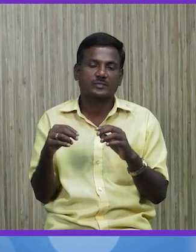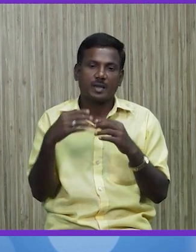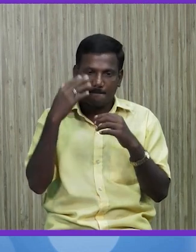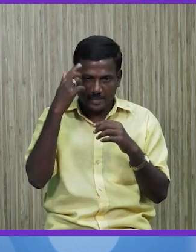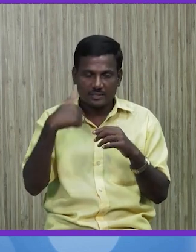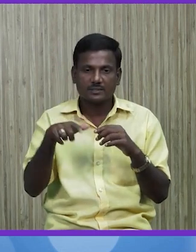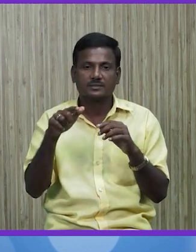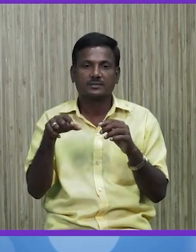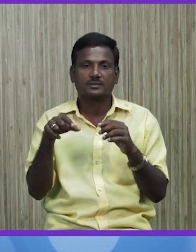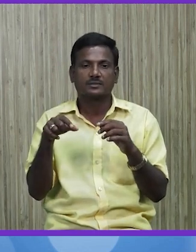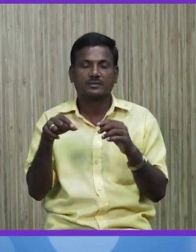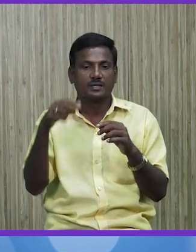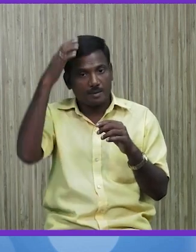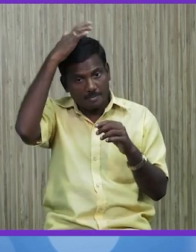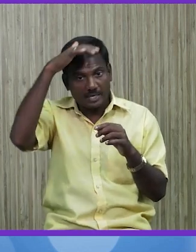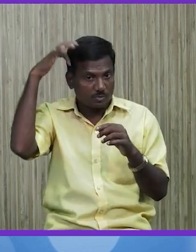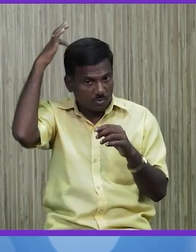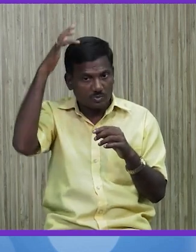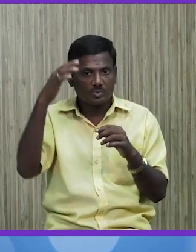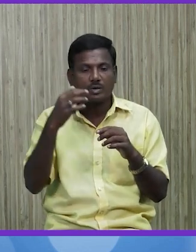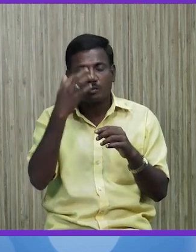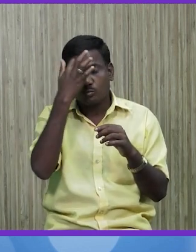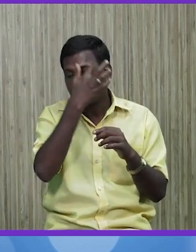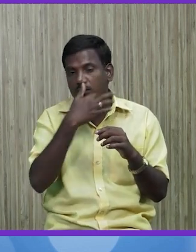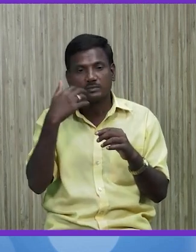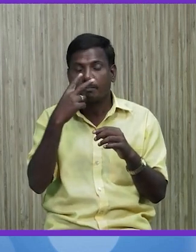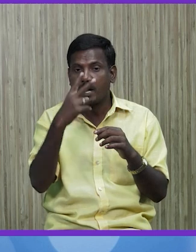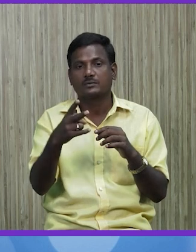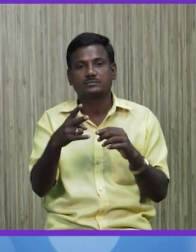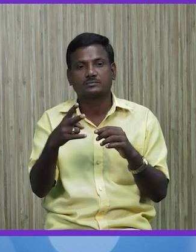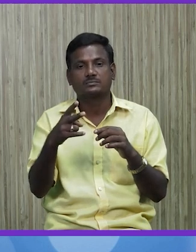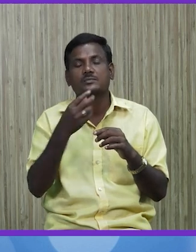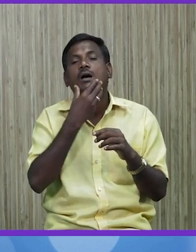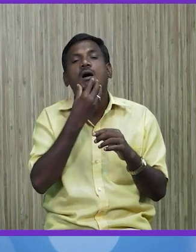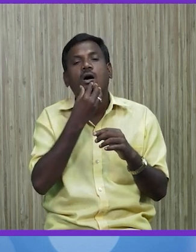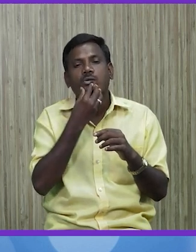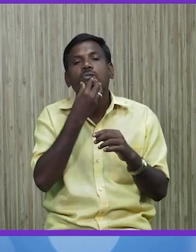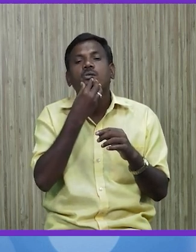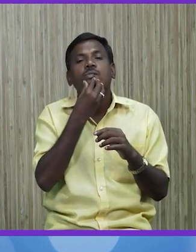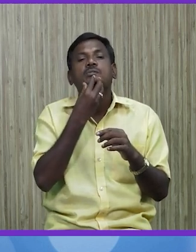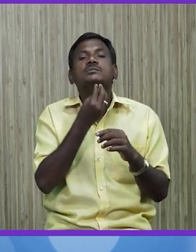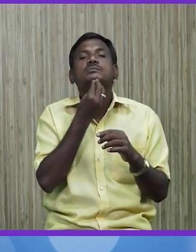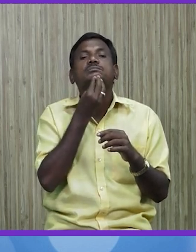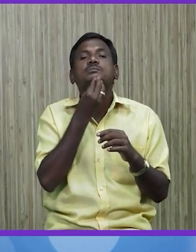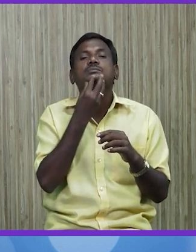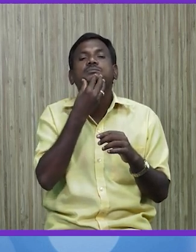மணிதர்களின் ம dementia ஆக்கின் முகத்தில் கா dungeonப்படும் கீல் தாடைieron் Mutter